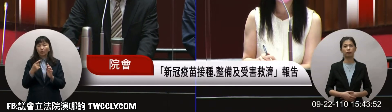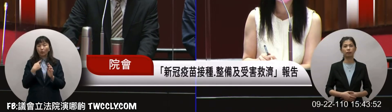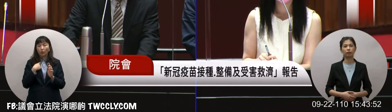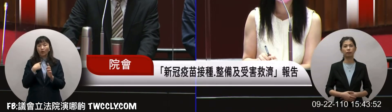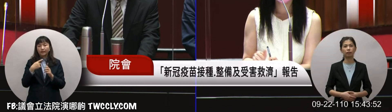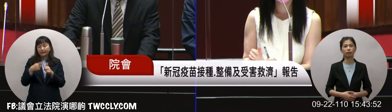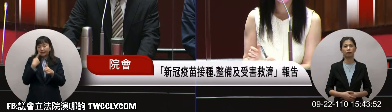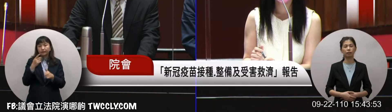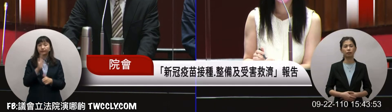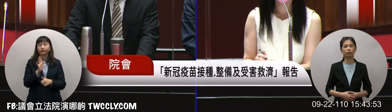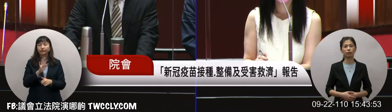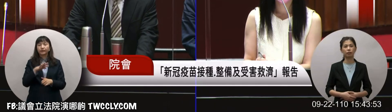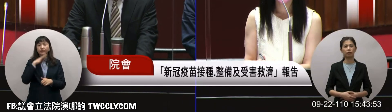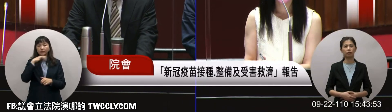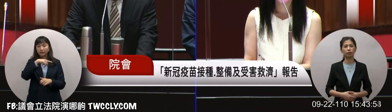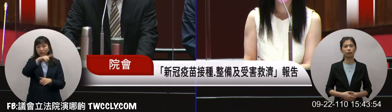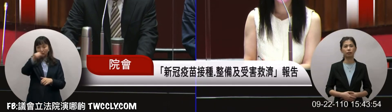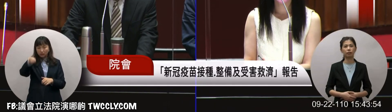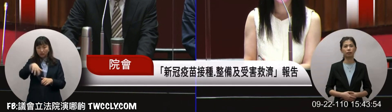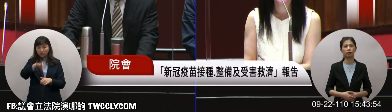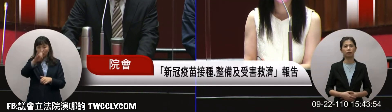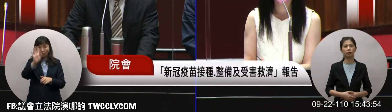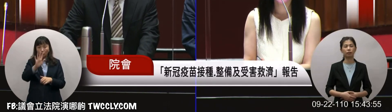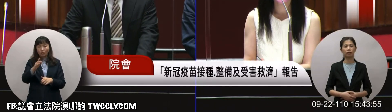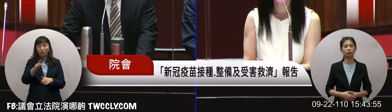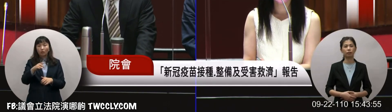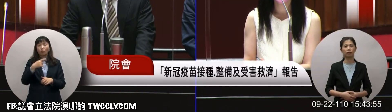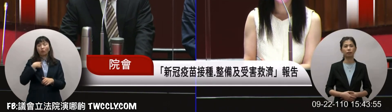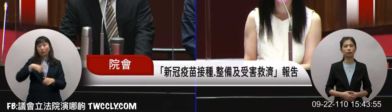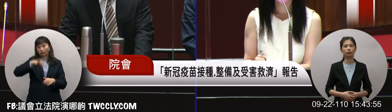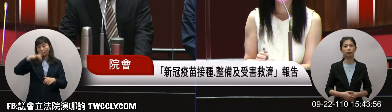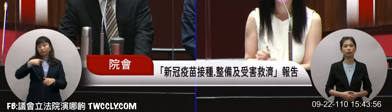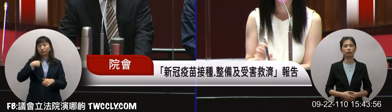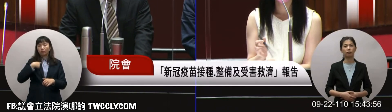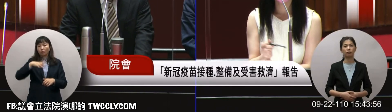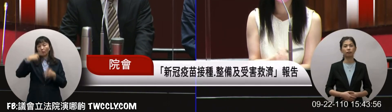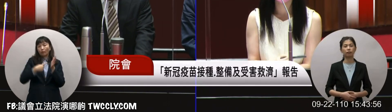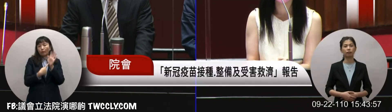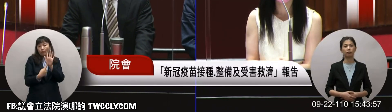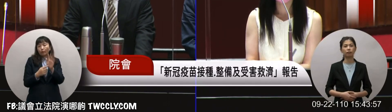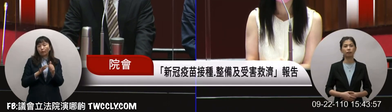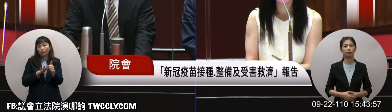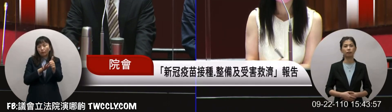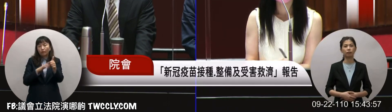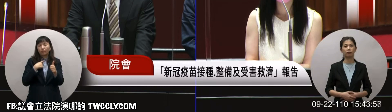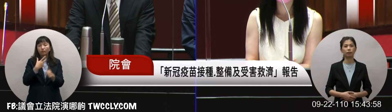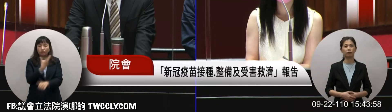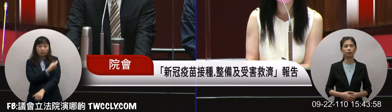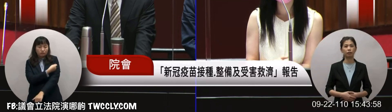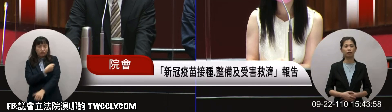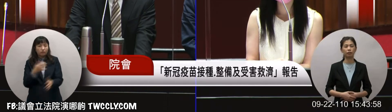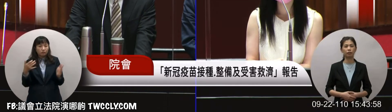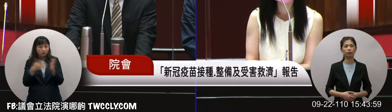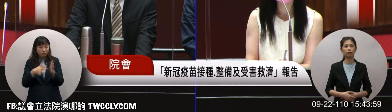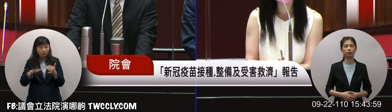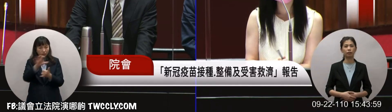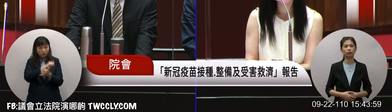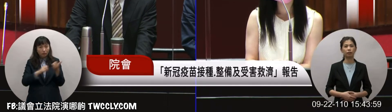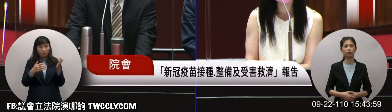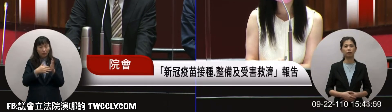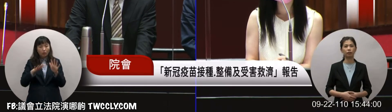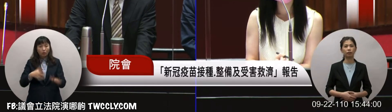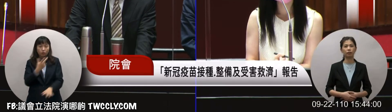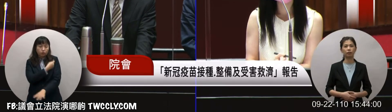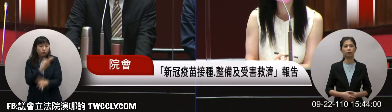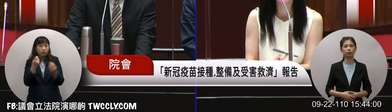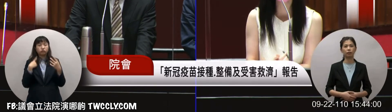抢，那大家不打我率先，所以当时我率先全国第一个打，那到现在我没有打也没